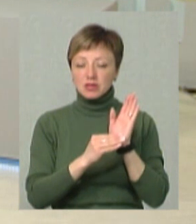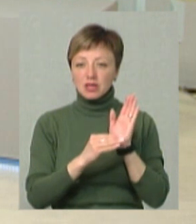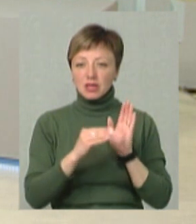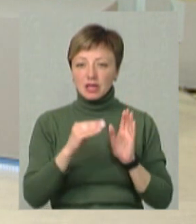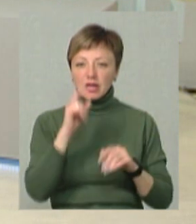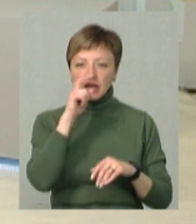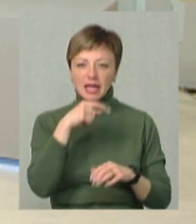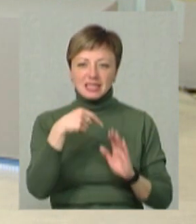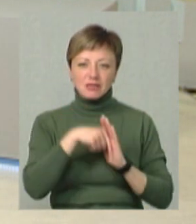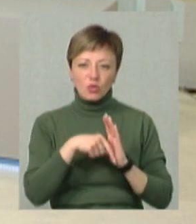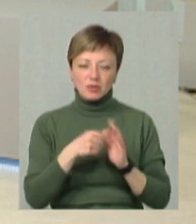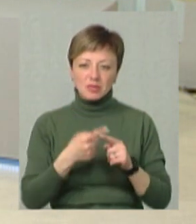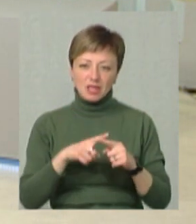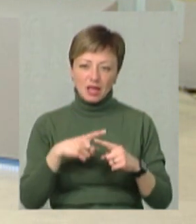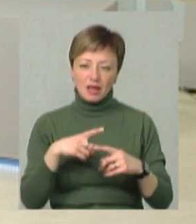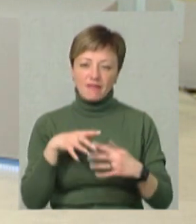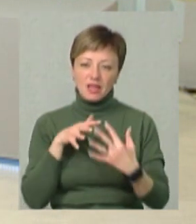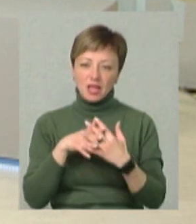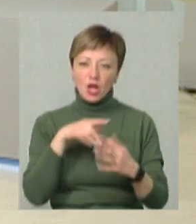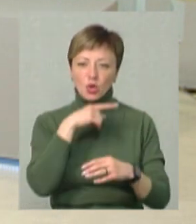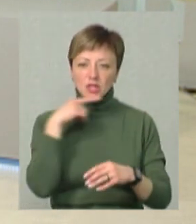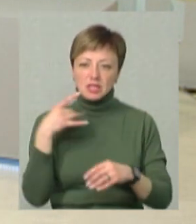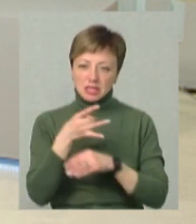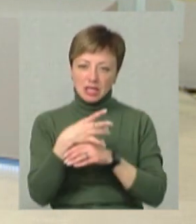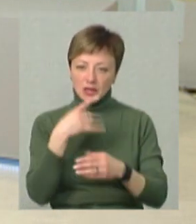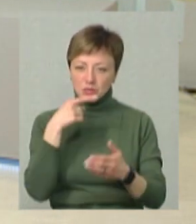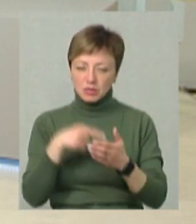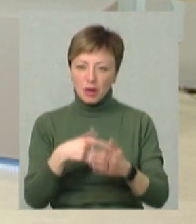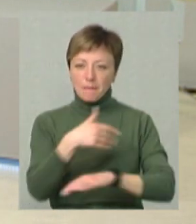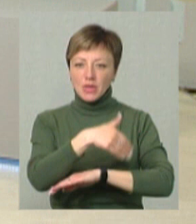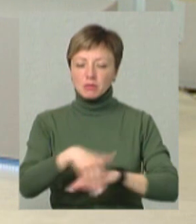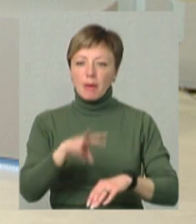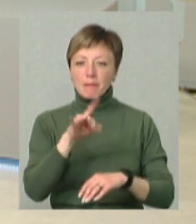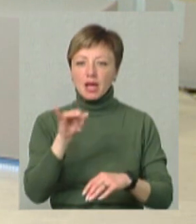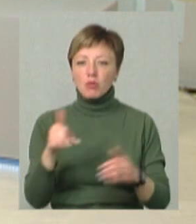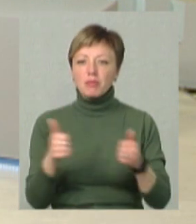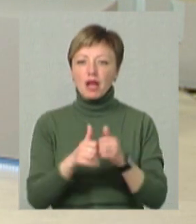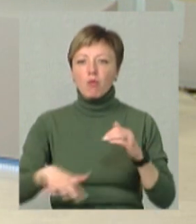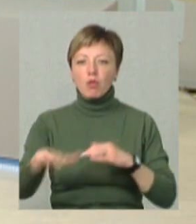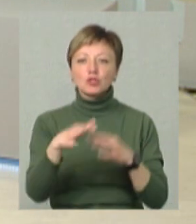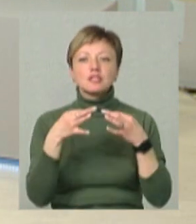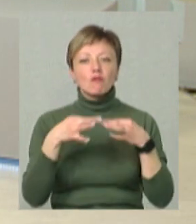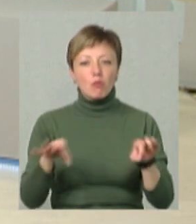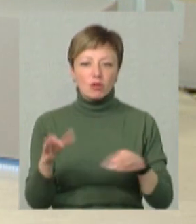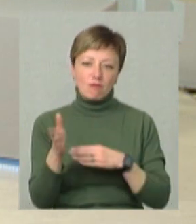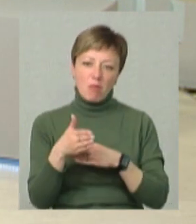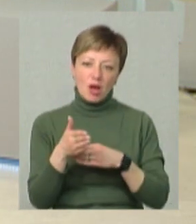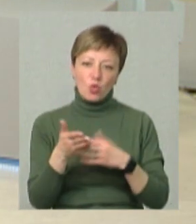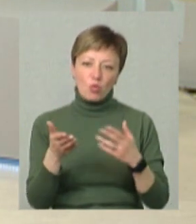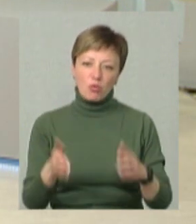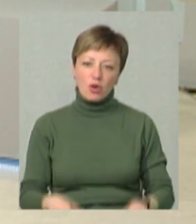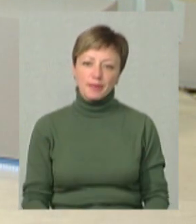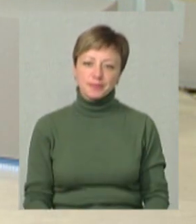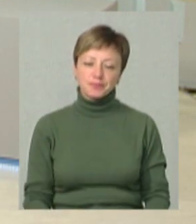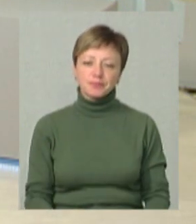гіркий символізм цієї війни, російський снаряд поцілив у проспект Миру біля площі Свободи у Маріуполі.